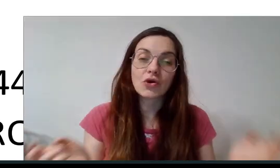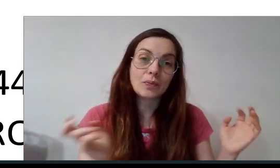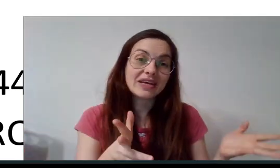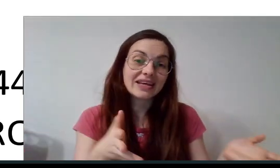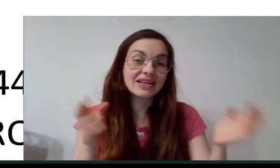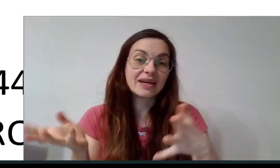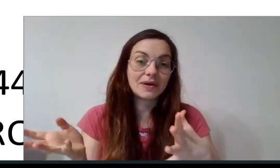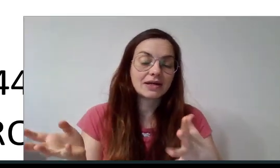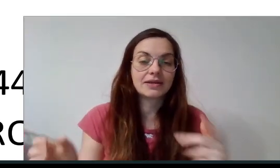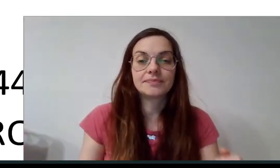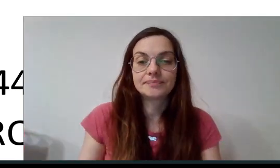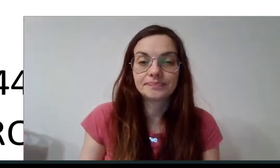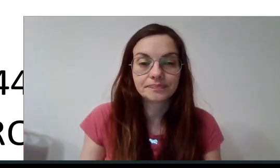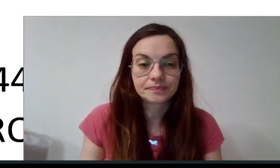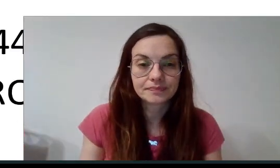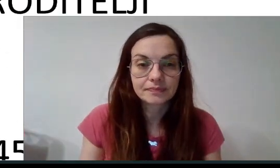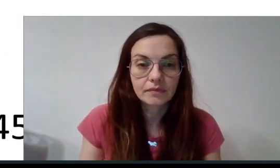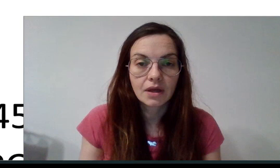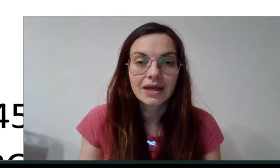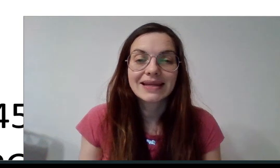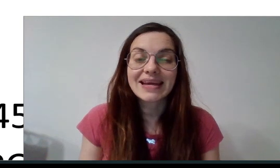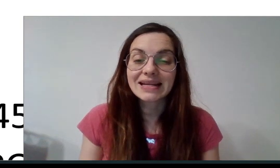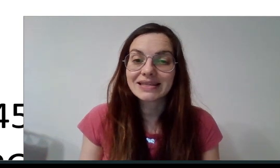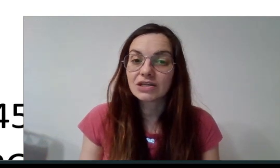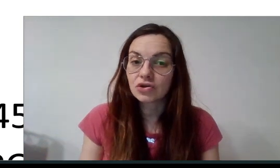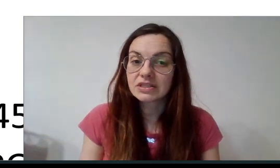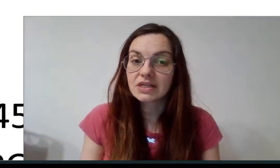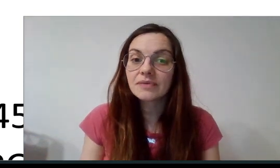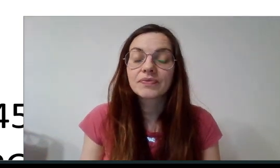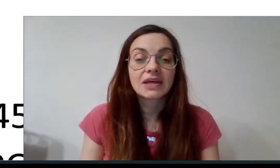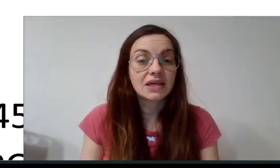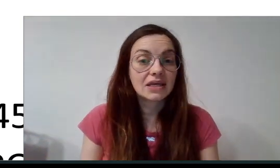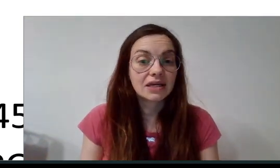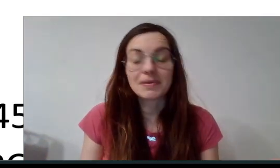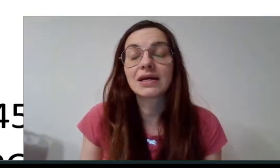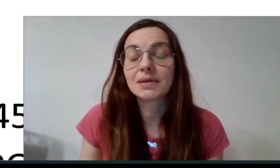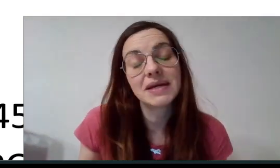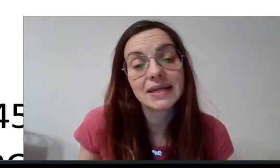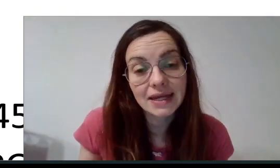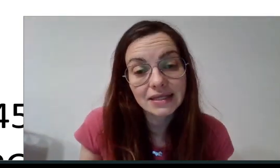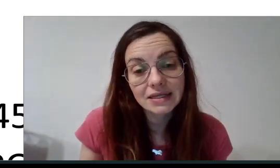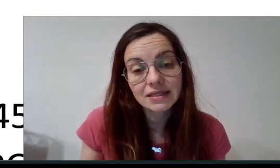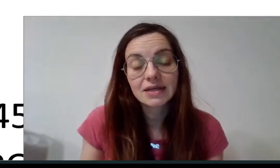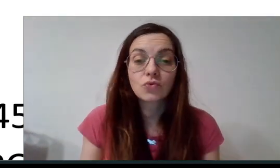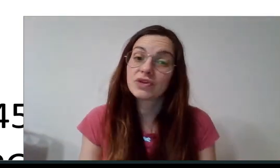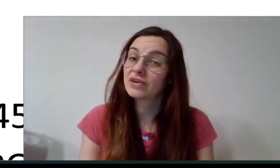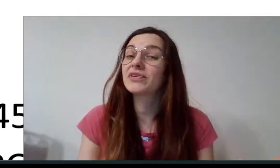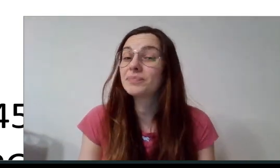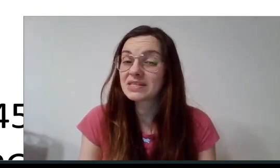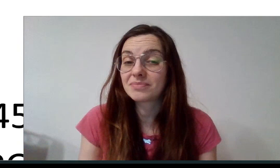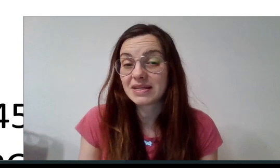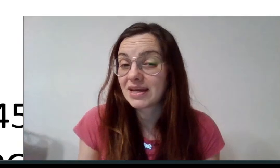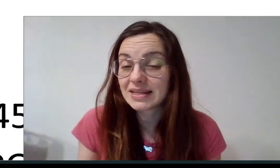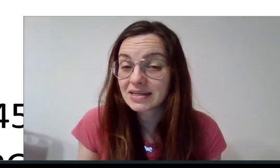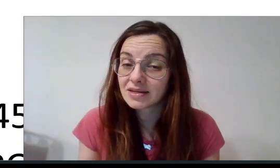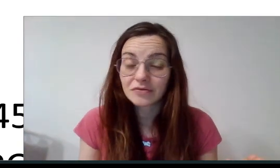Bringen, gebracht. Die Eltern, roditelji. Ich mag meine Eltern. Und ich vermisse meine